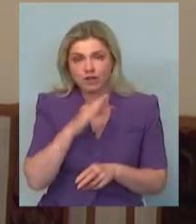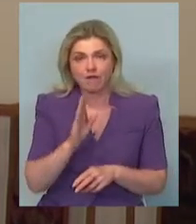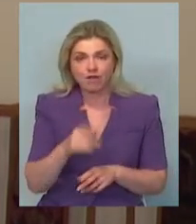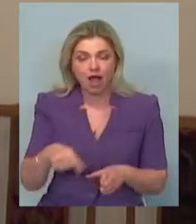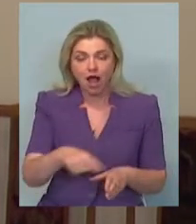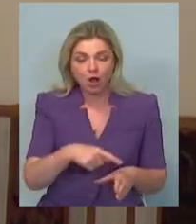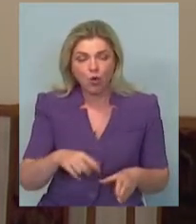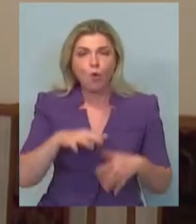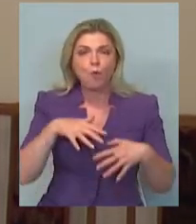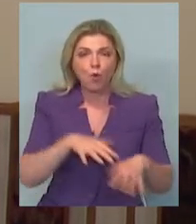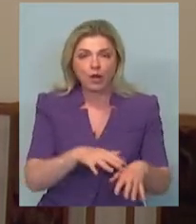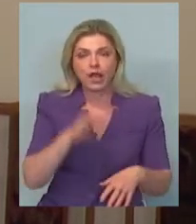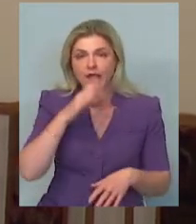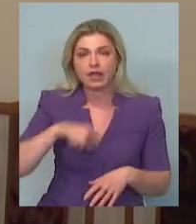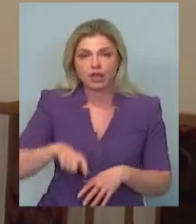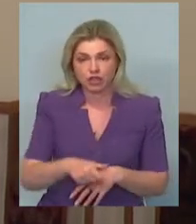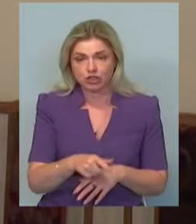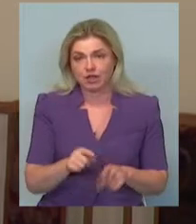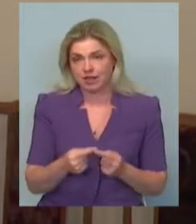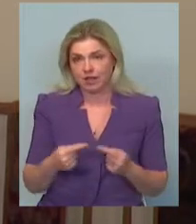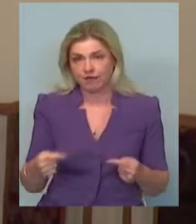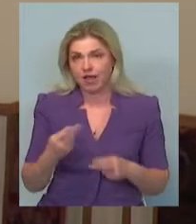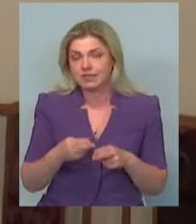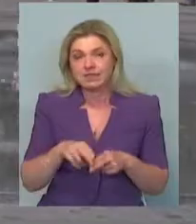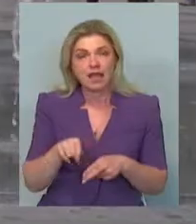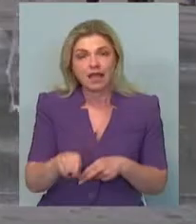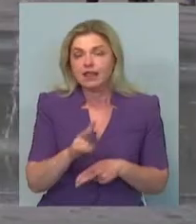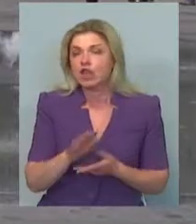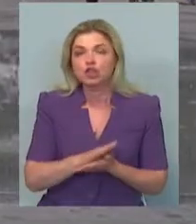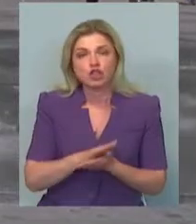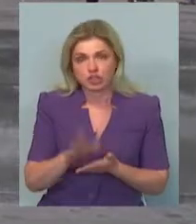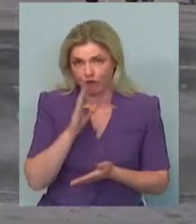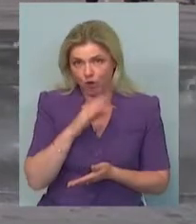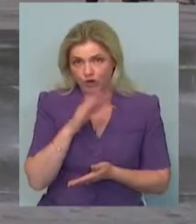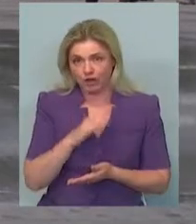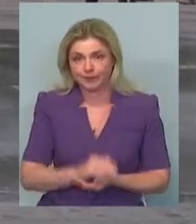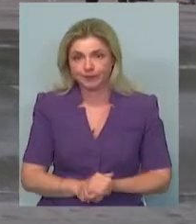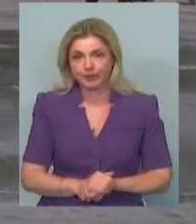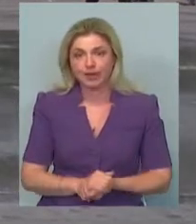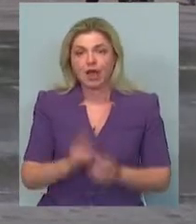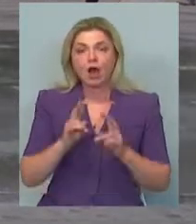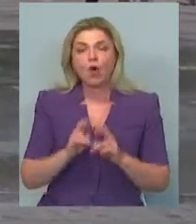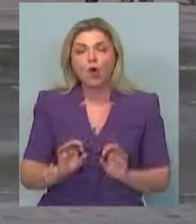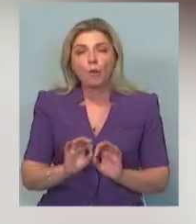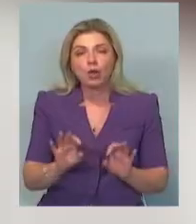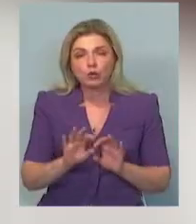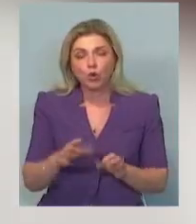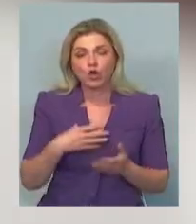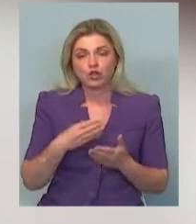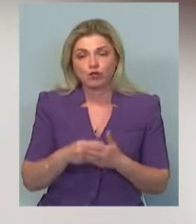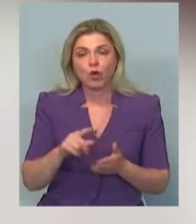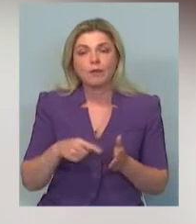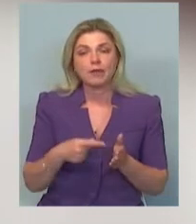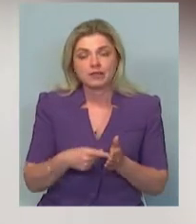в морі, вода в річці та таке інше. Це неочищена вода. Прокоментував ситуацію з водою у своєму прямому ефірі миколаївський міський